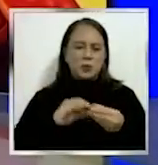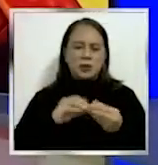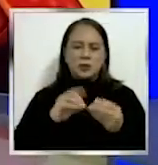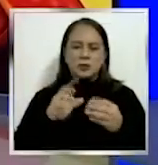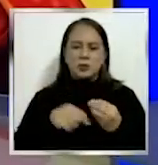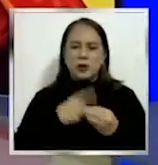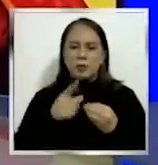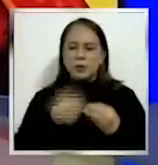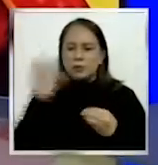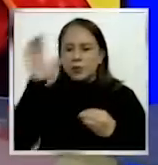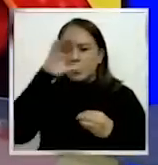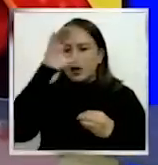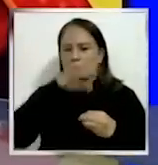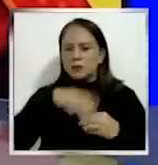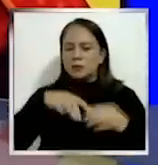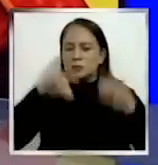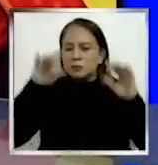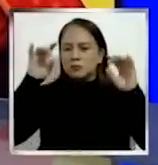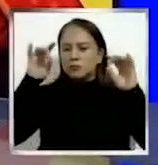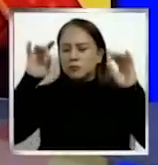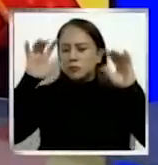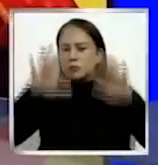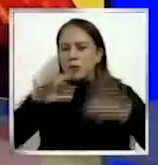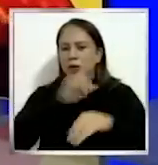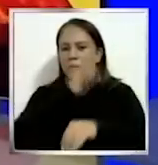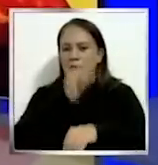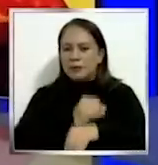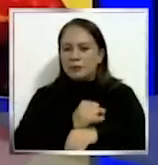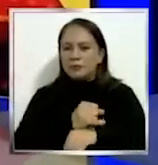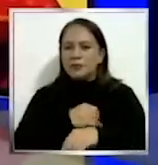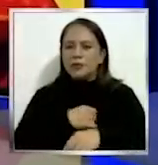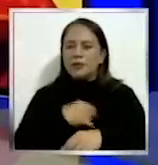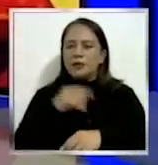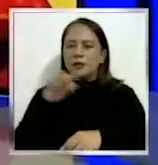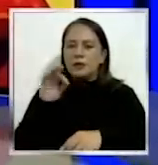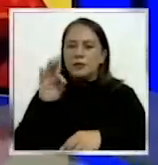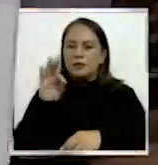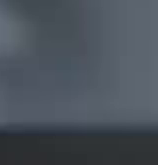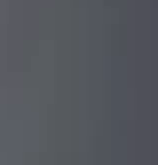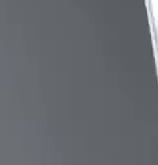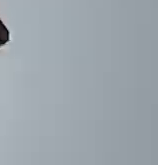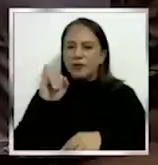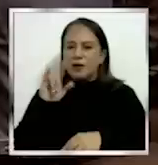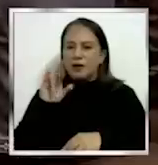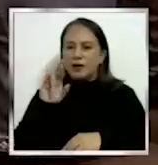sa mahiwagang isla ng mga alitaptap. Makichika kay Lars Santiago.